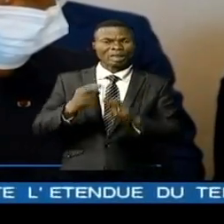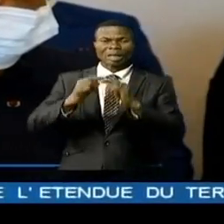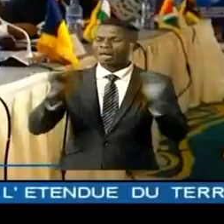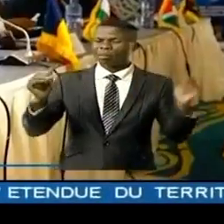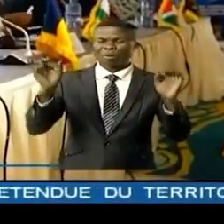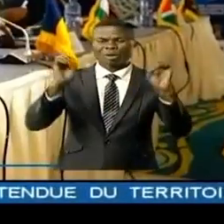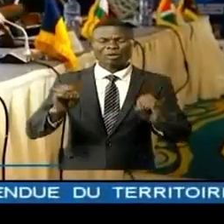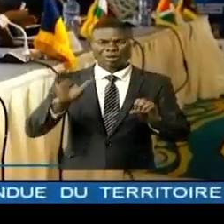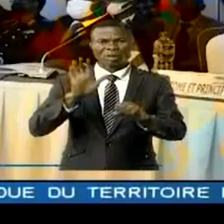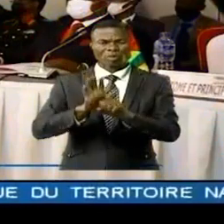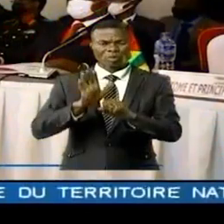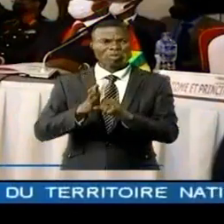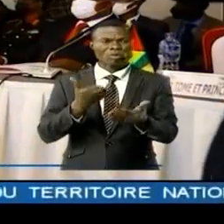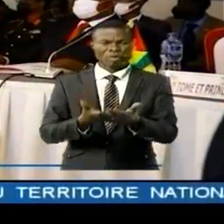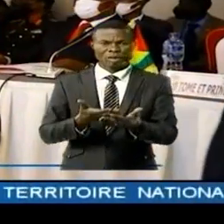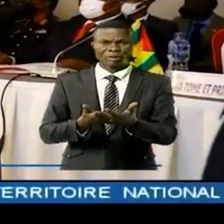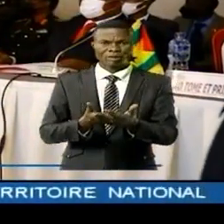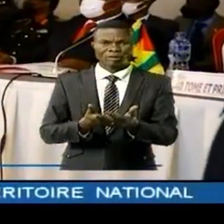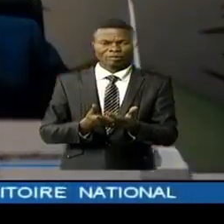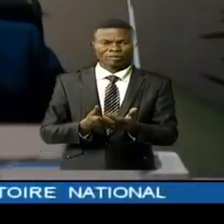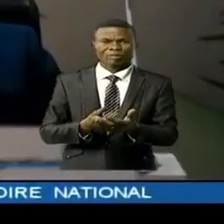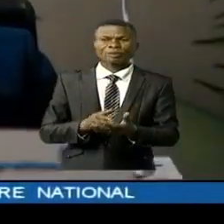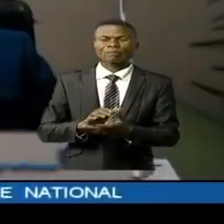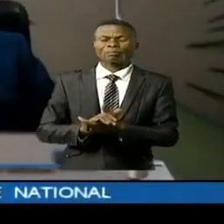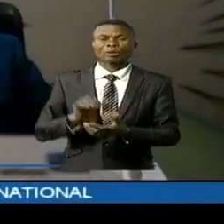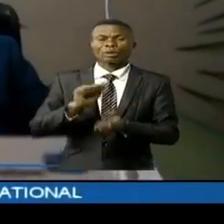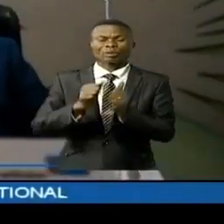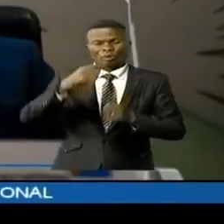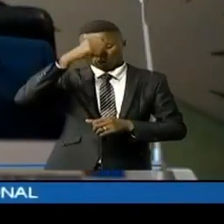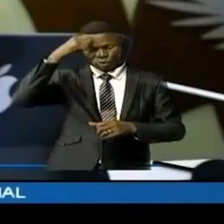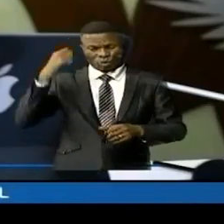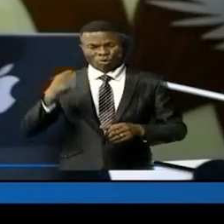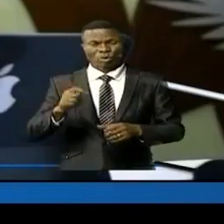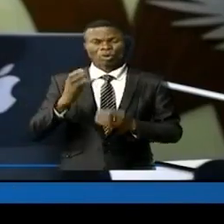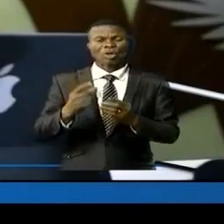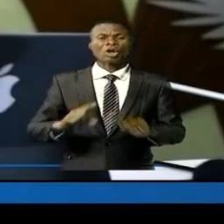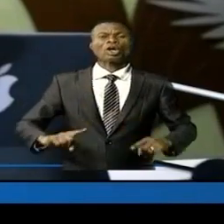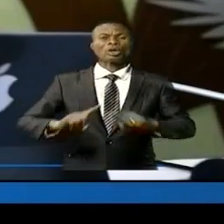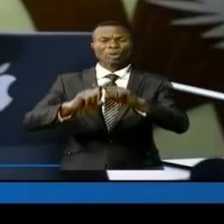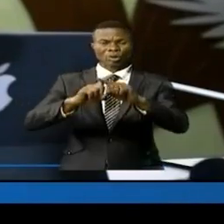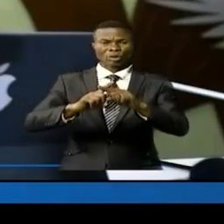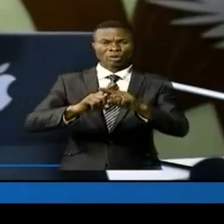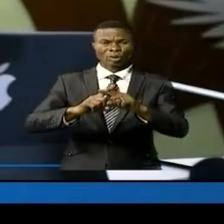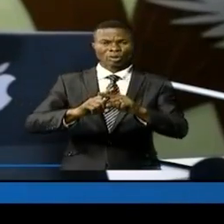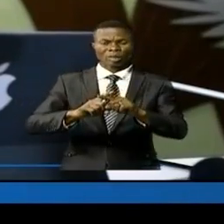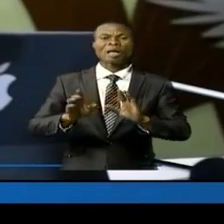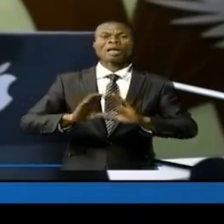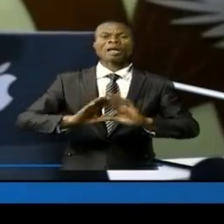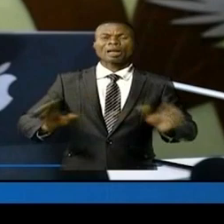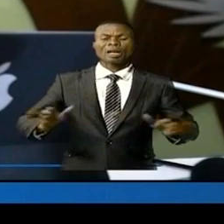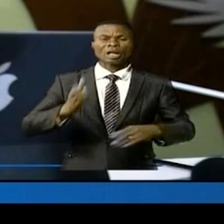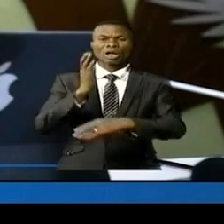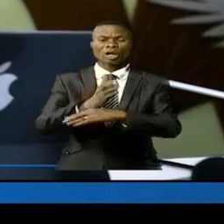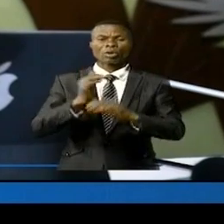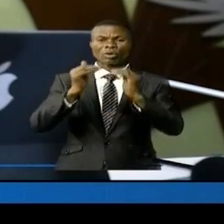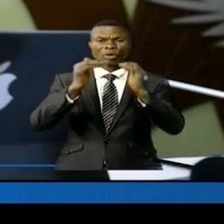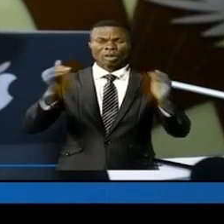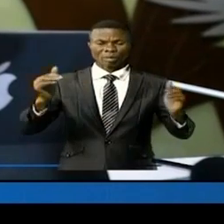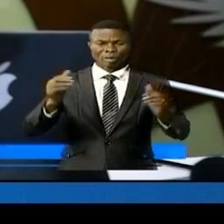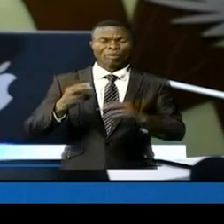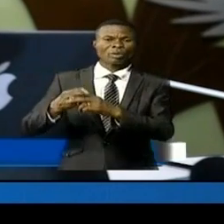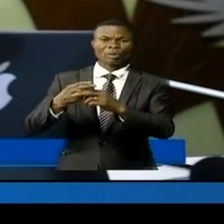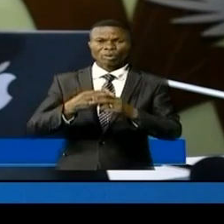multi sectorielle la prévention des crises et des conflits et les vendre la compétence du conseil de paix et sécurité